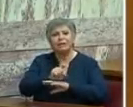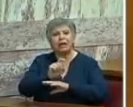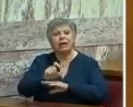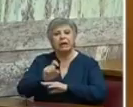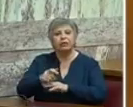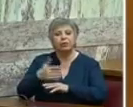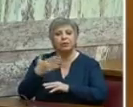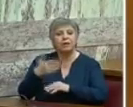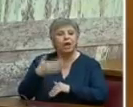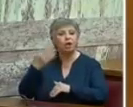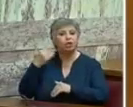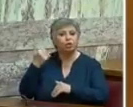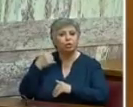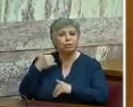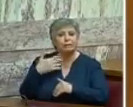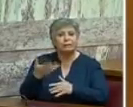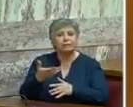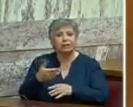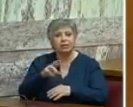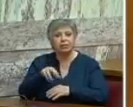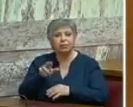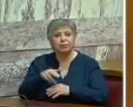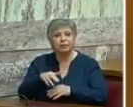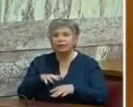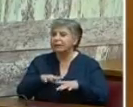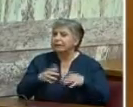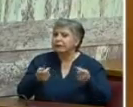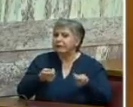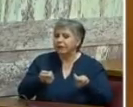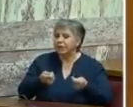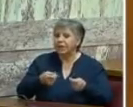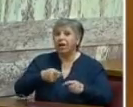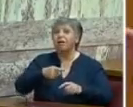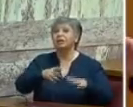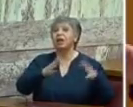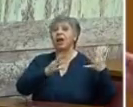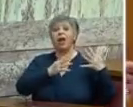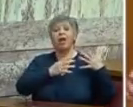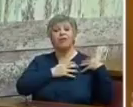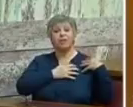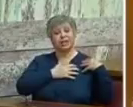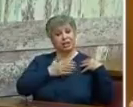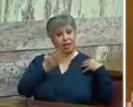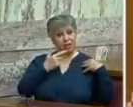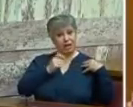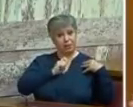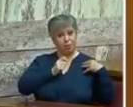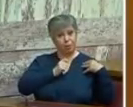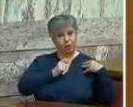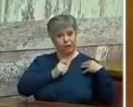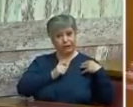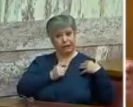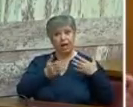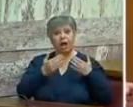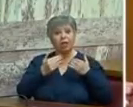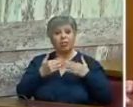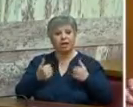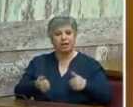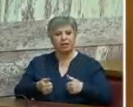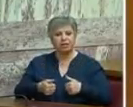τότε. Δεν είχε πολιτική ευθύνη τότε. Αλλά θα το καθαρίσαμε γιατί παραγράφηκε. Γιατί